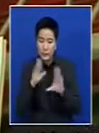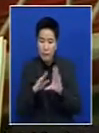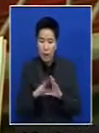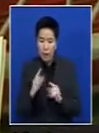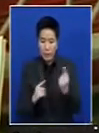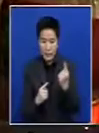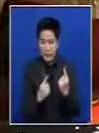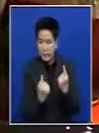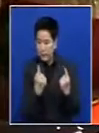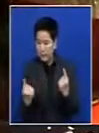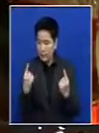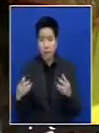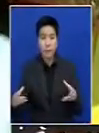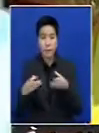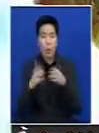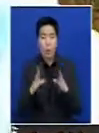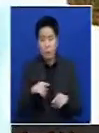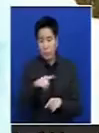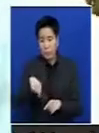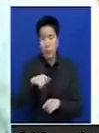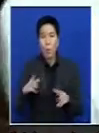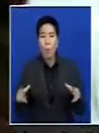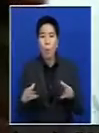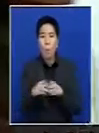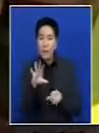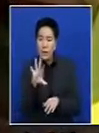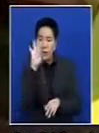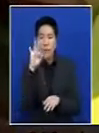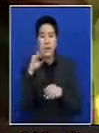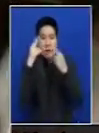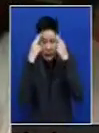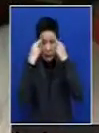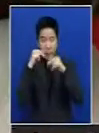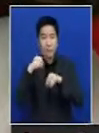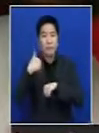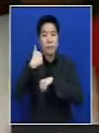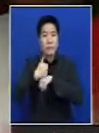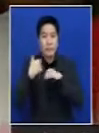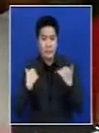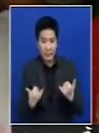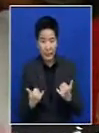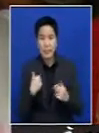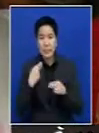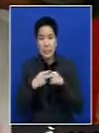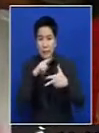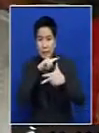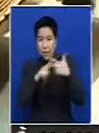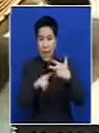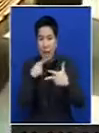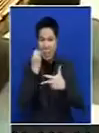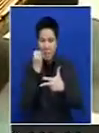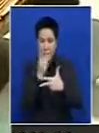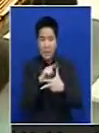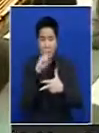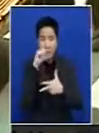ได้ฝ่ายละ1คนและสมาชิกทั้ง2สภาก็จะโหวตเลือกประธานาธิบดีจาก3รายชื่อนี้โดยคนที่ได้คะแนนสูงสุ